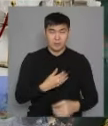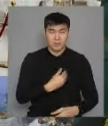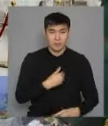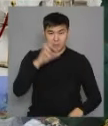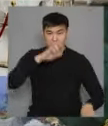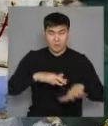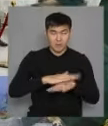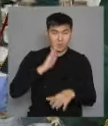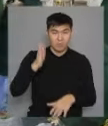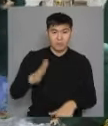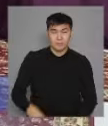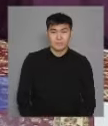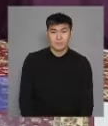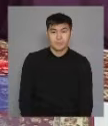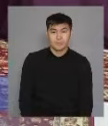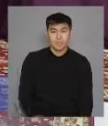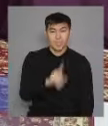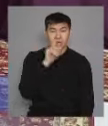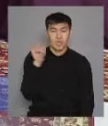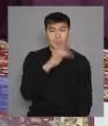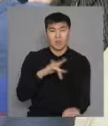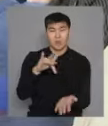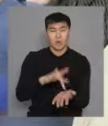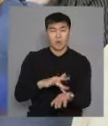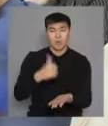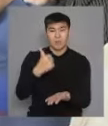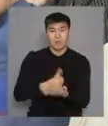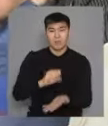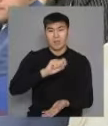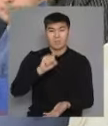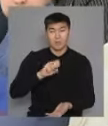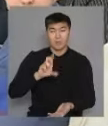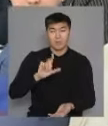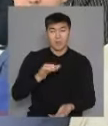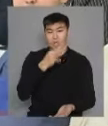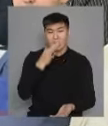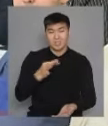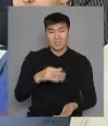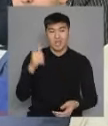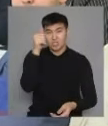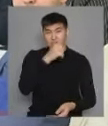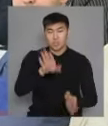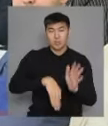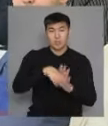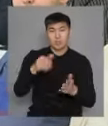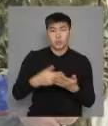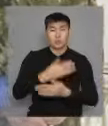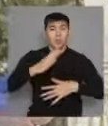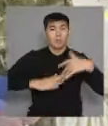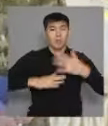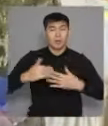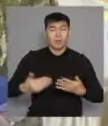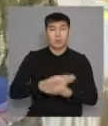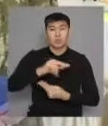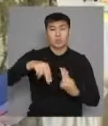еліміз аман тыныш болсын. Жастар ресурстық орталығының басшысы Азамат Балмурзиннің айтуынша, жыл санап жастар жаңа мамандықтың, жаңа